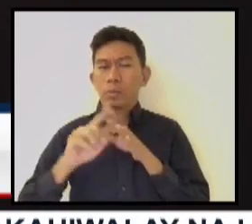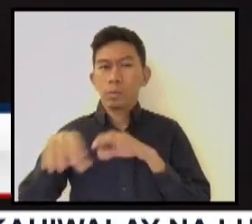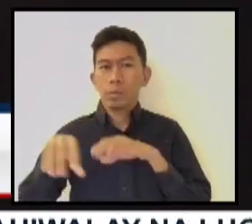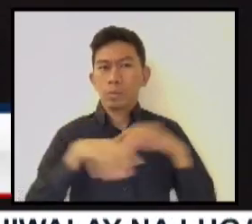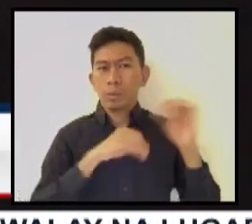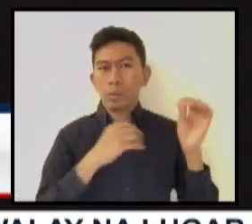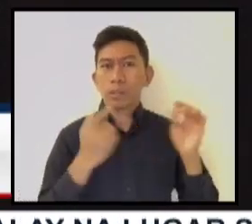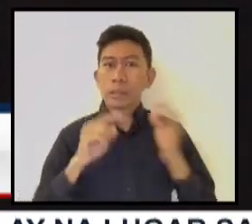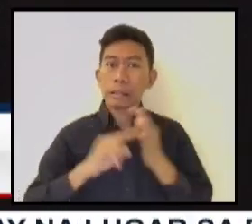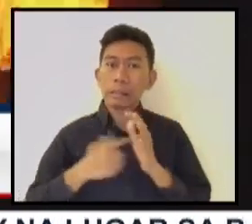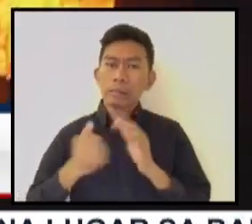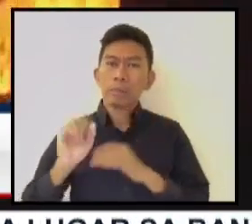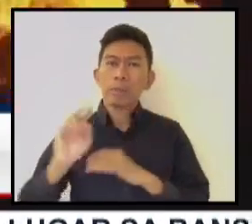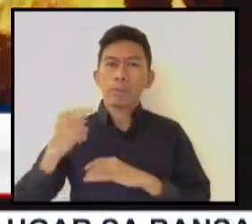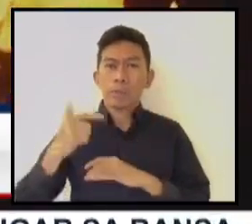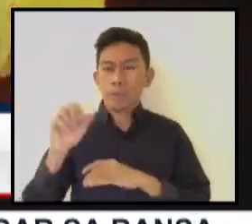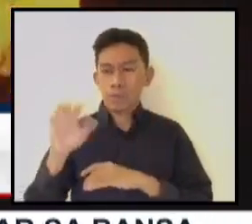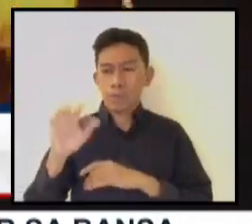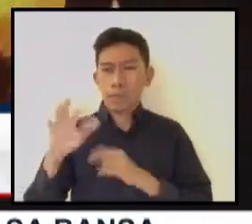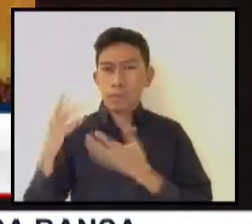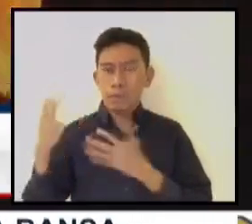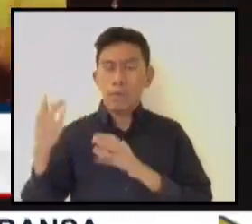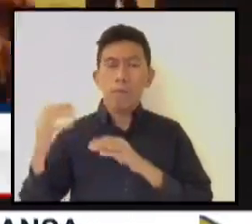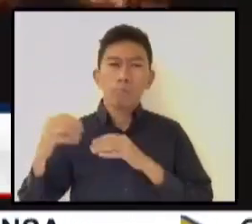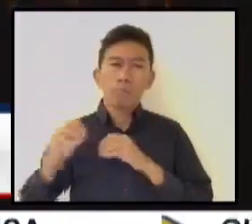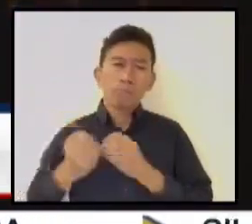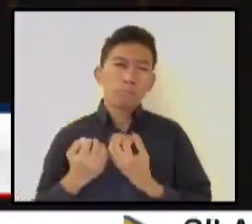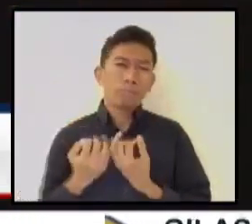15. Agad na kumalat ang apoy hanggang sa Canary